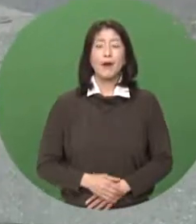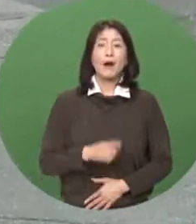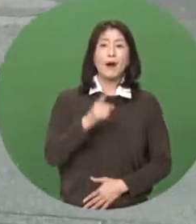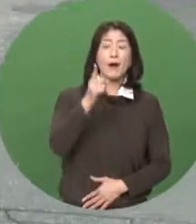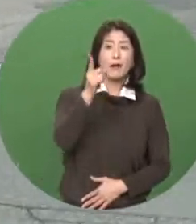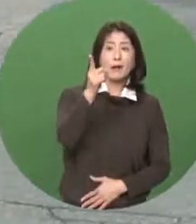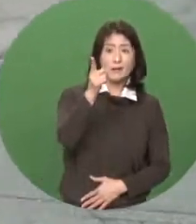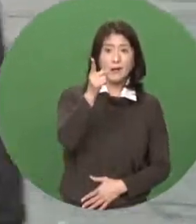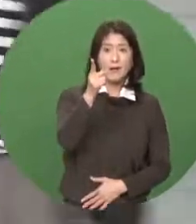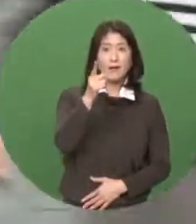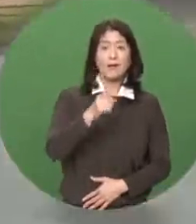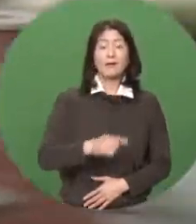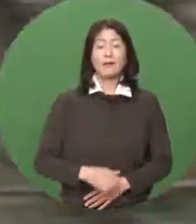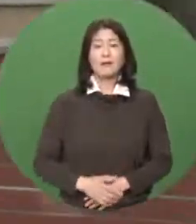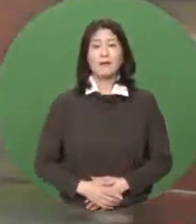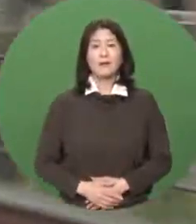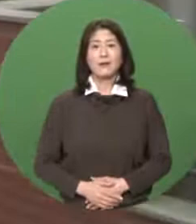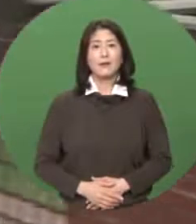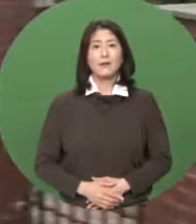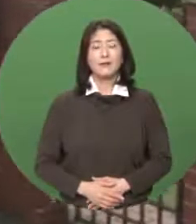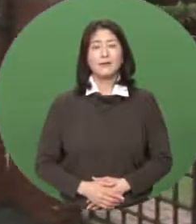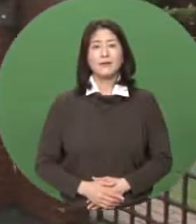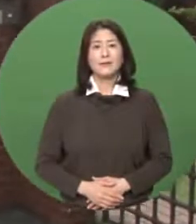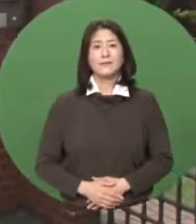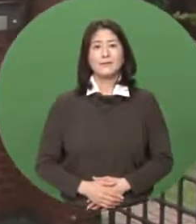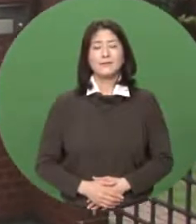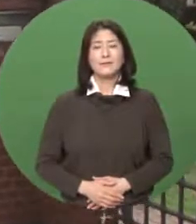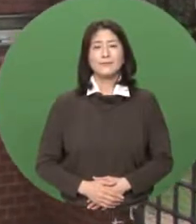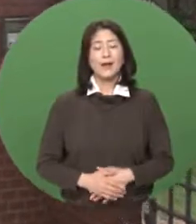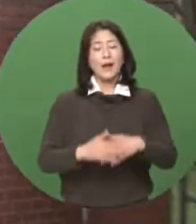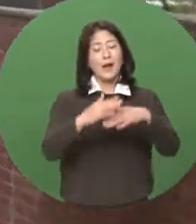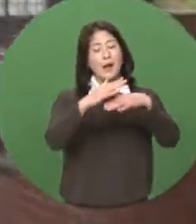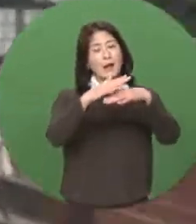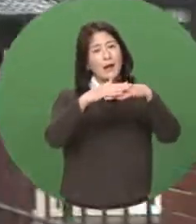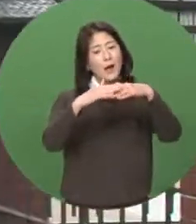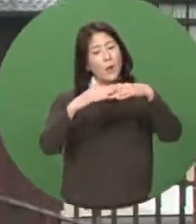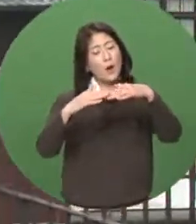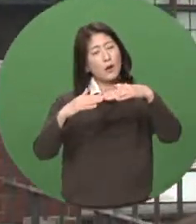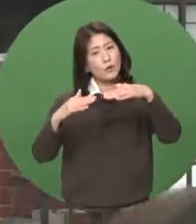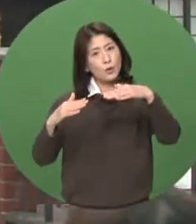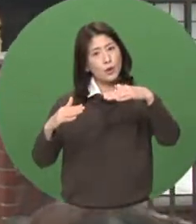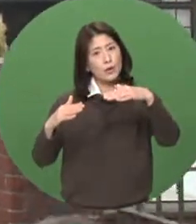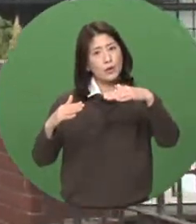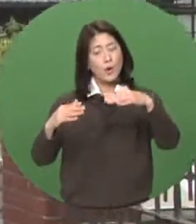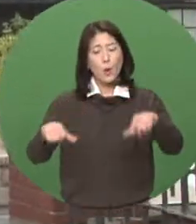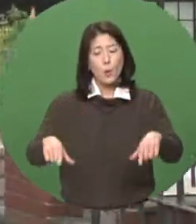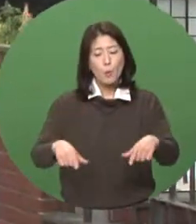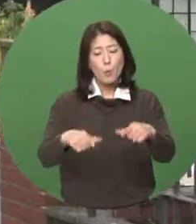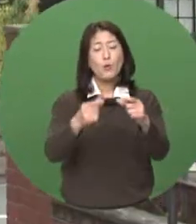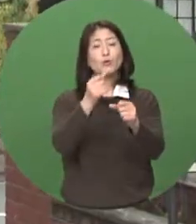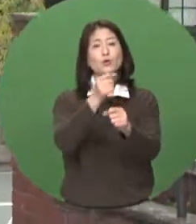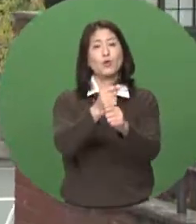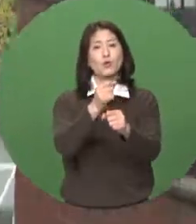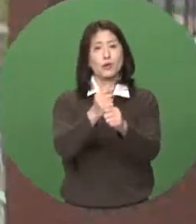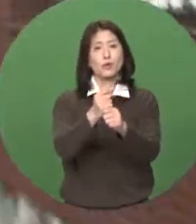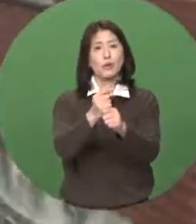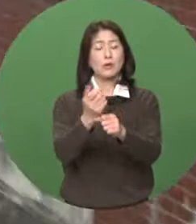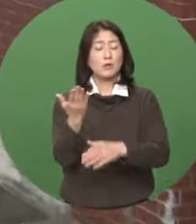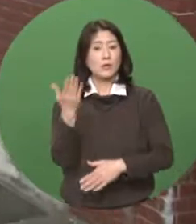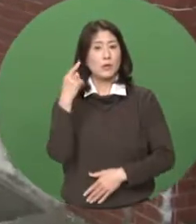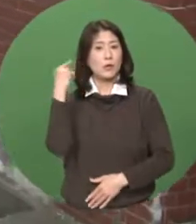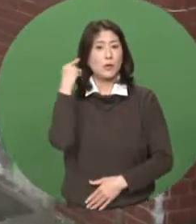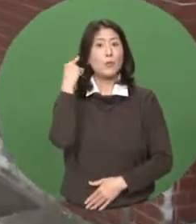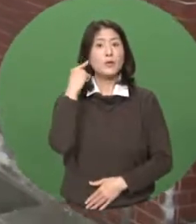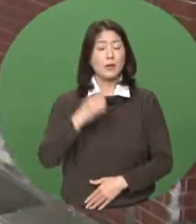あれなんか瓦屋根で木造でってお話ありましたよ